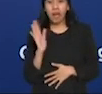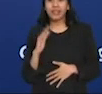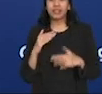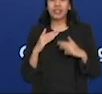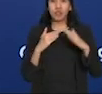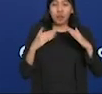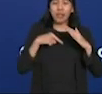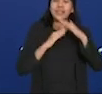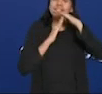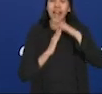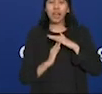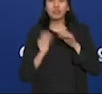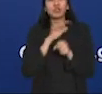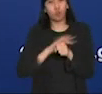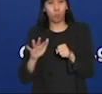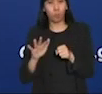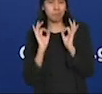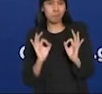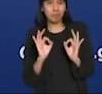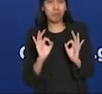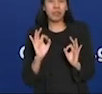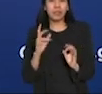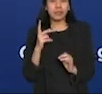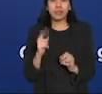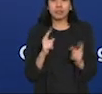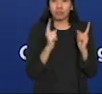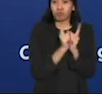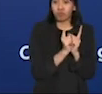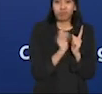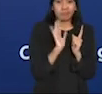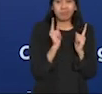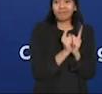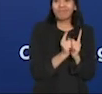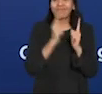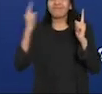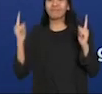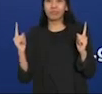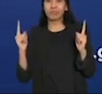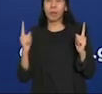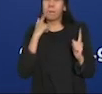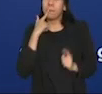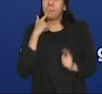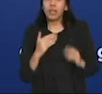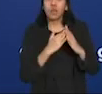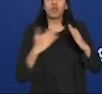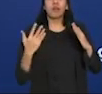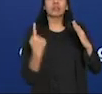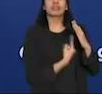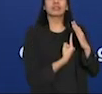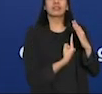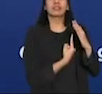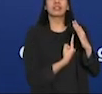pastikan kita tetap bisa menjaga jarak Hai dan tidak keluar rumah manakala tidak terpaksa